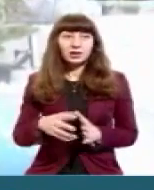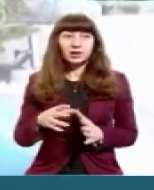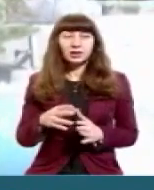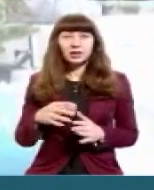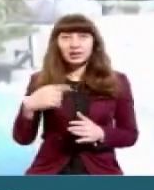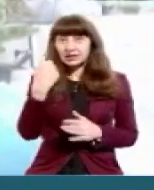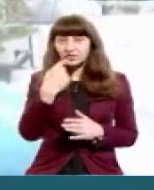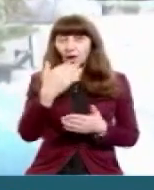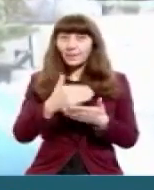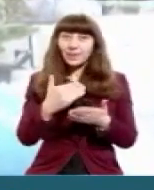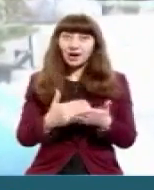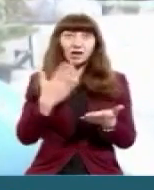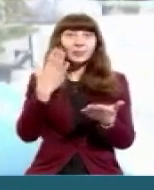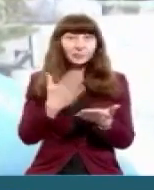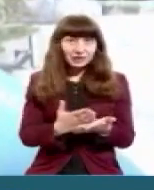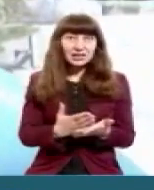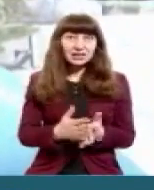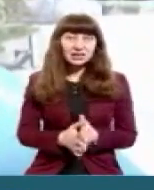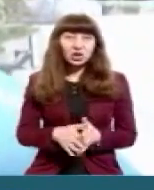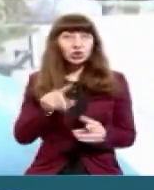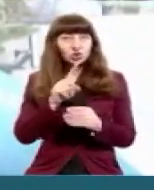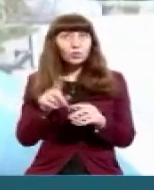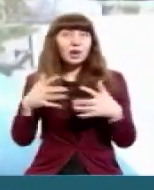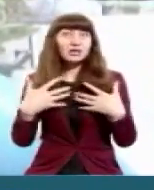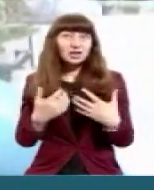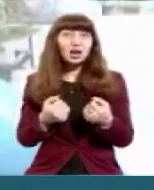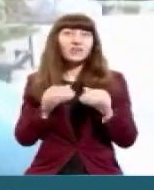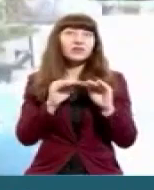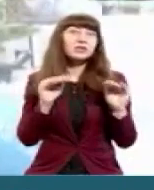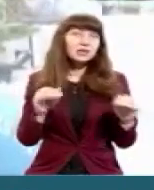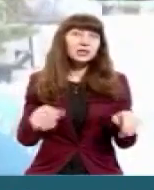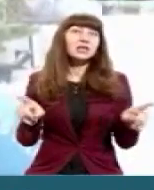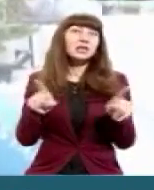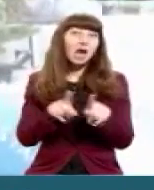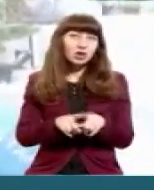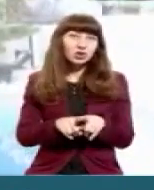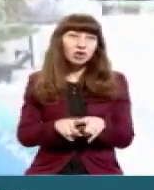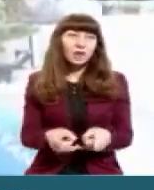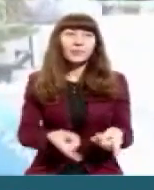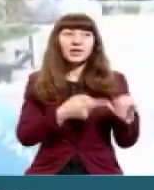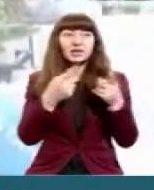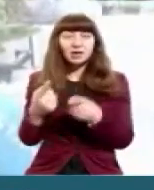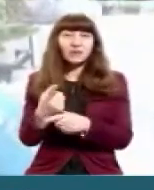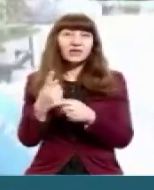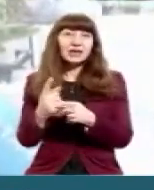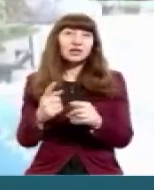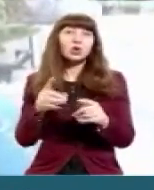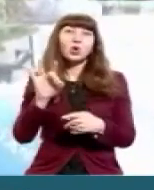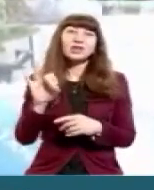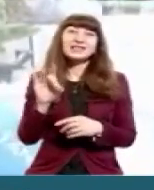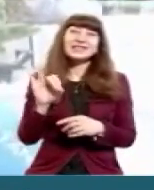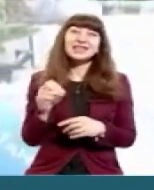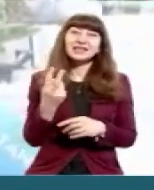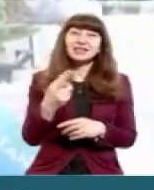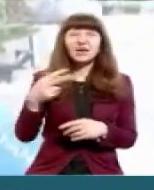индивидуальных программ реабилитации имеем на руках для того, чтобы оздоровить детей. Также, передав данную резиденцию для нужд